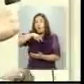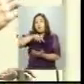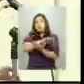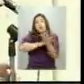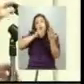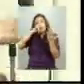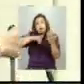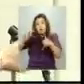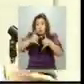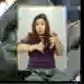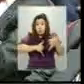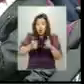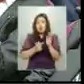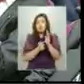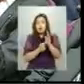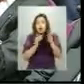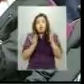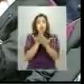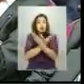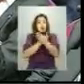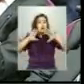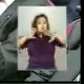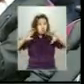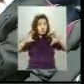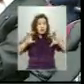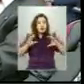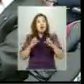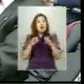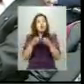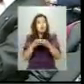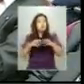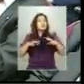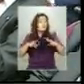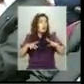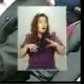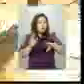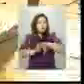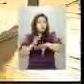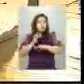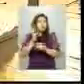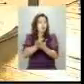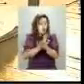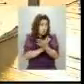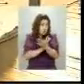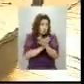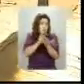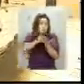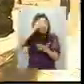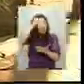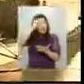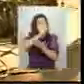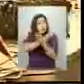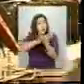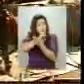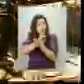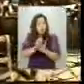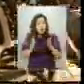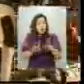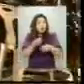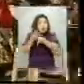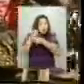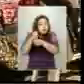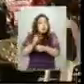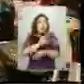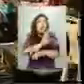การเช่นตัวแทนข้าราชการภาคประชาสังคมนักวิชาการสถาบันการศึกษารวมทั้งผู้ชุมนุมจากกลุ่มการเมืองต่